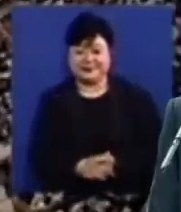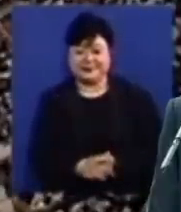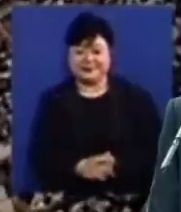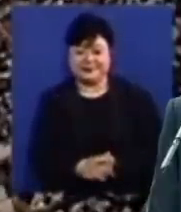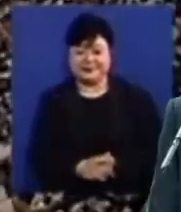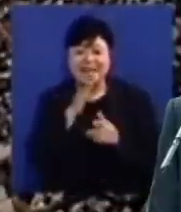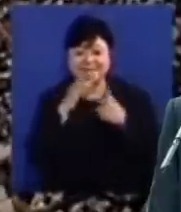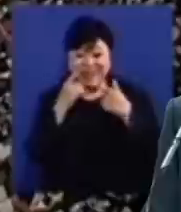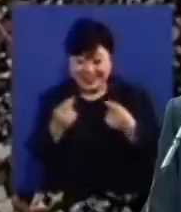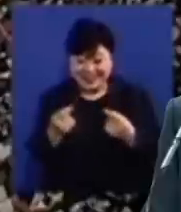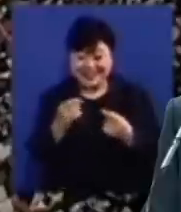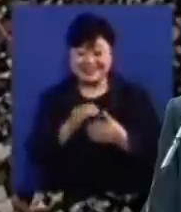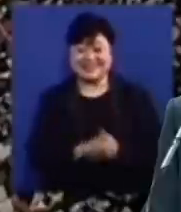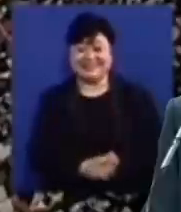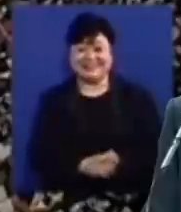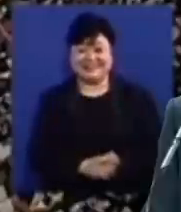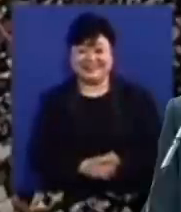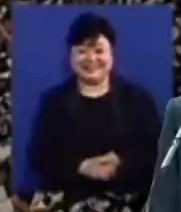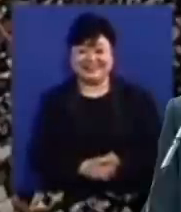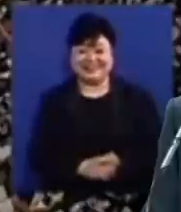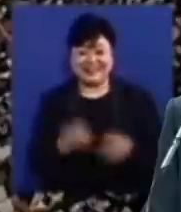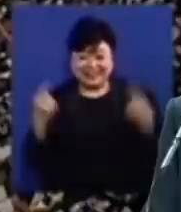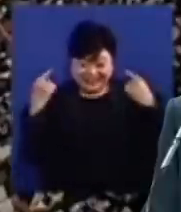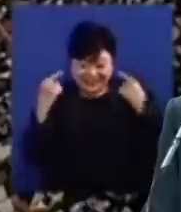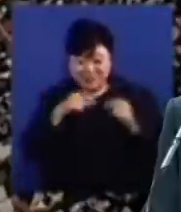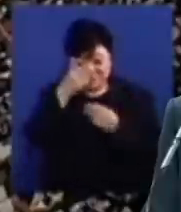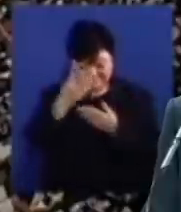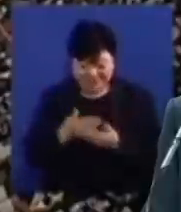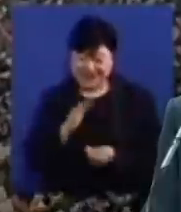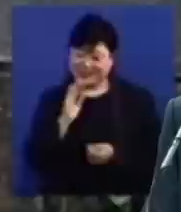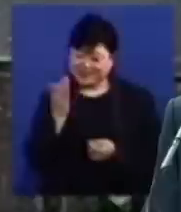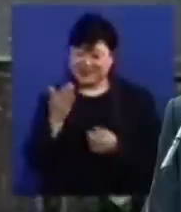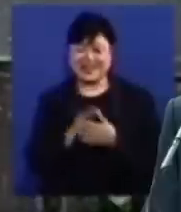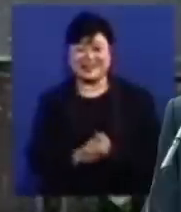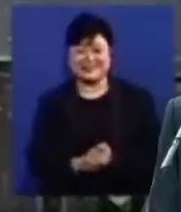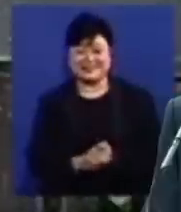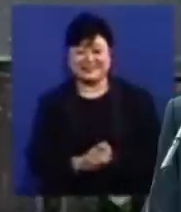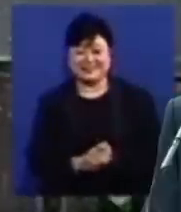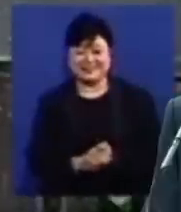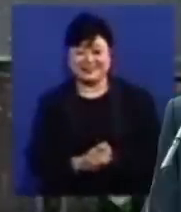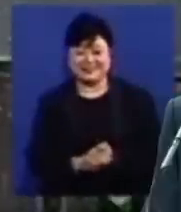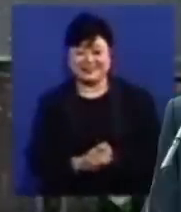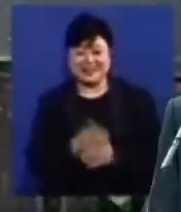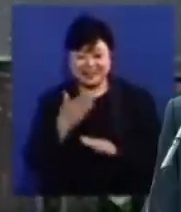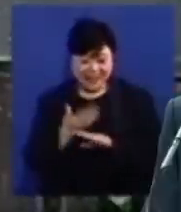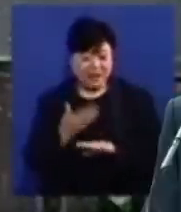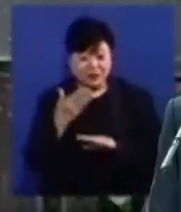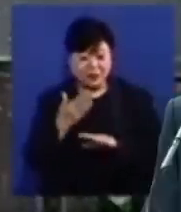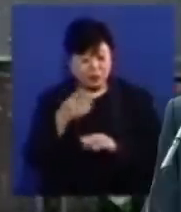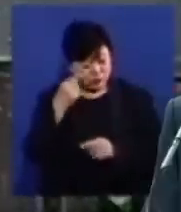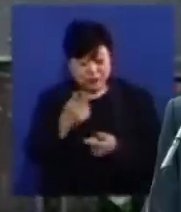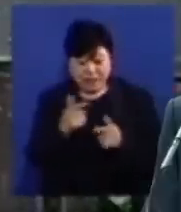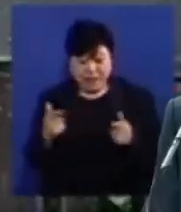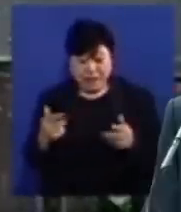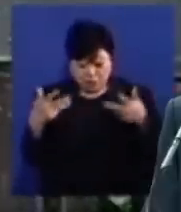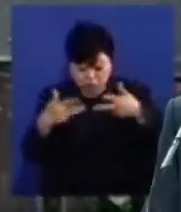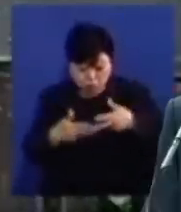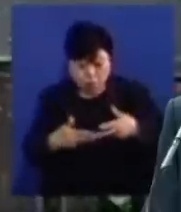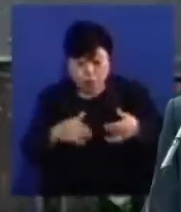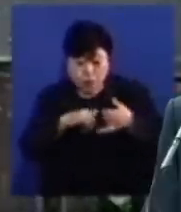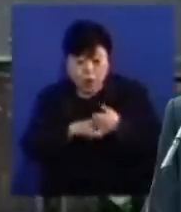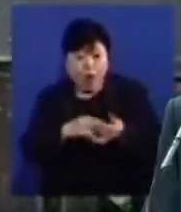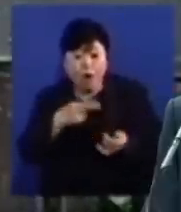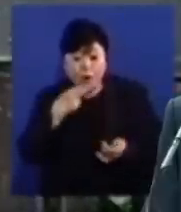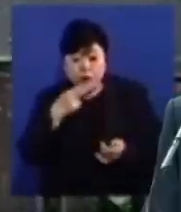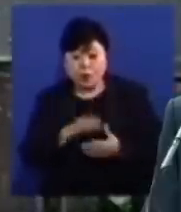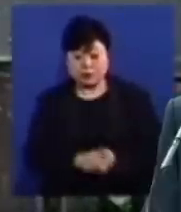믿었으면 아멘하십시다. 네. 그러면 구원을 받았습니다. 다른 건 안 묻지 않습니다. 조건이 없어 선물